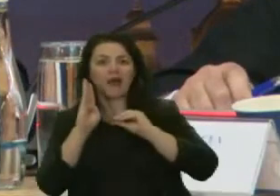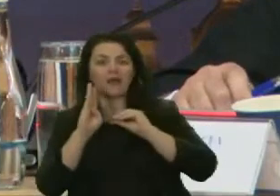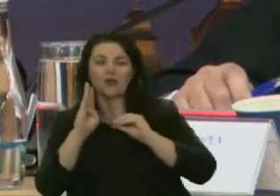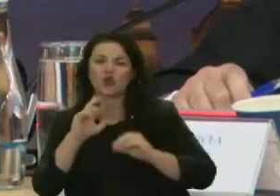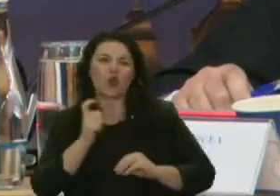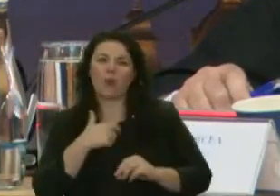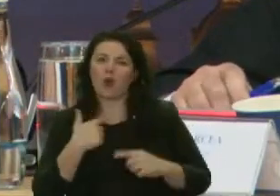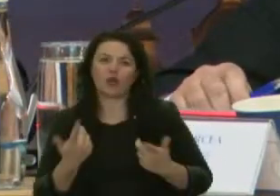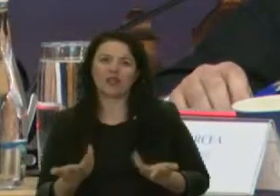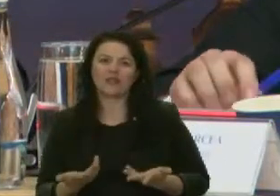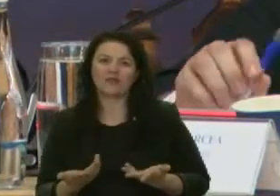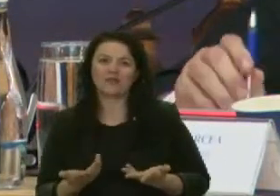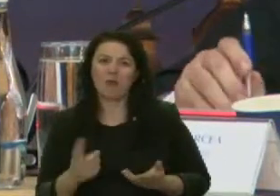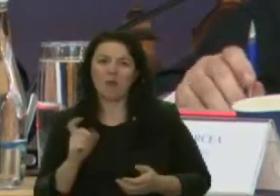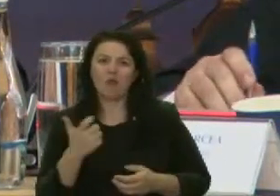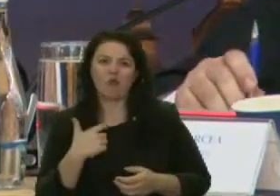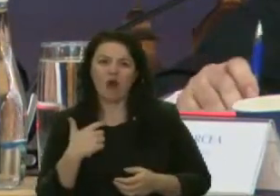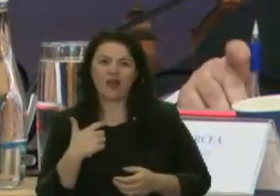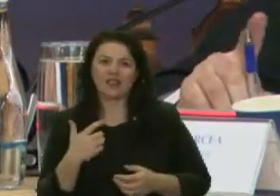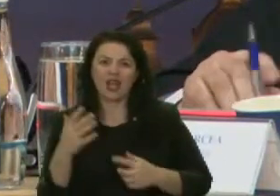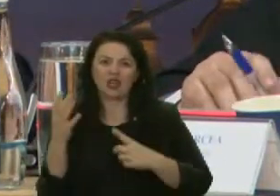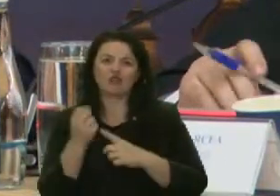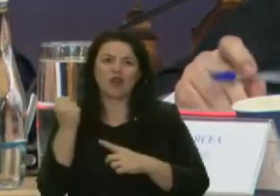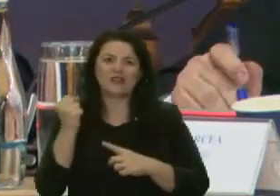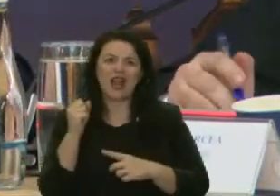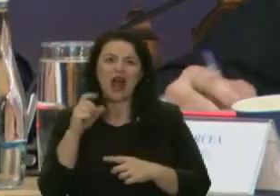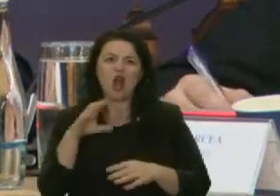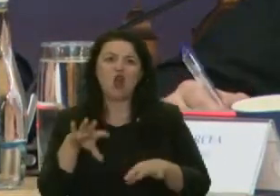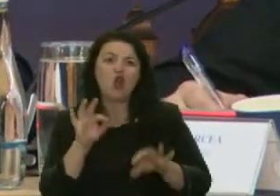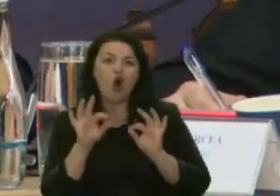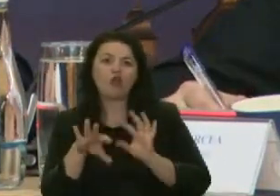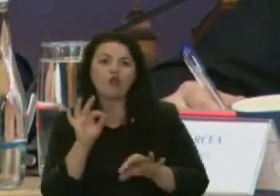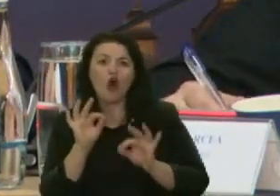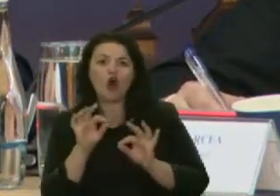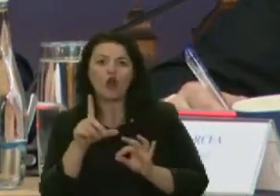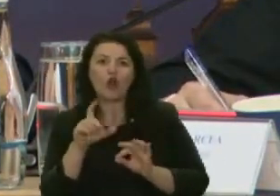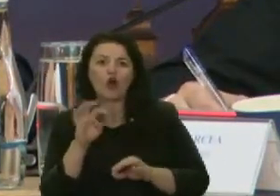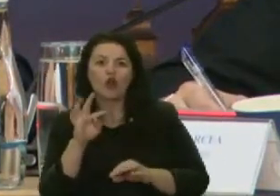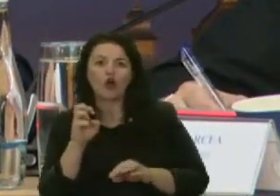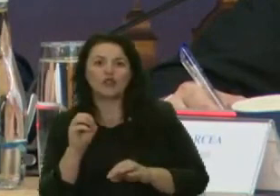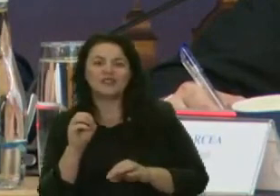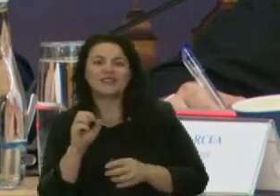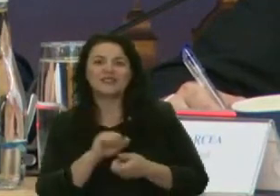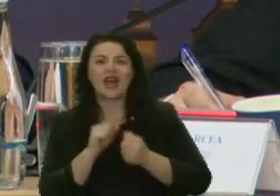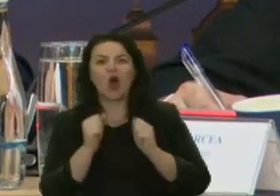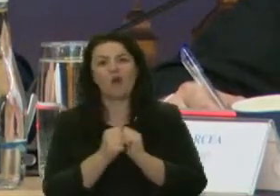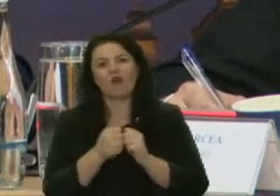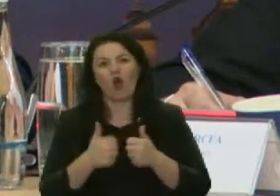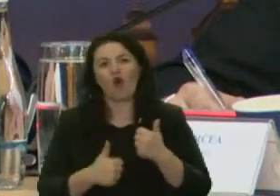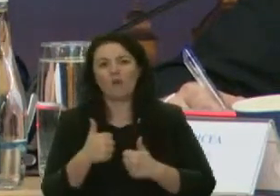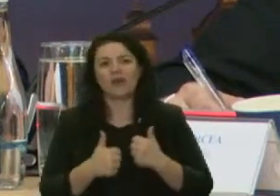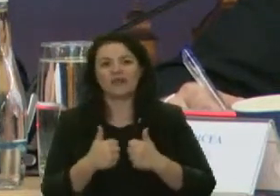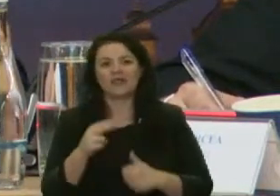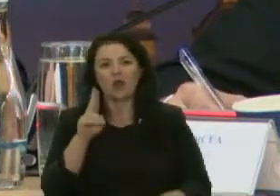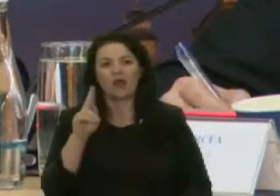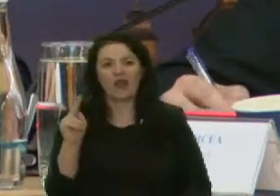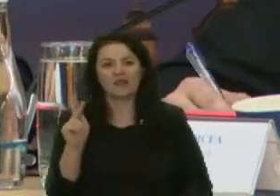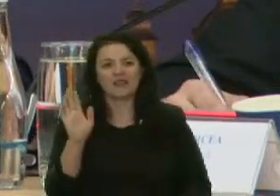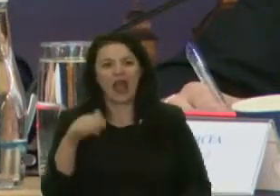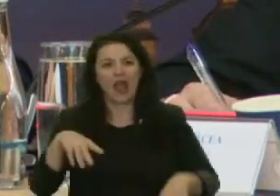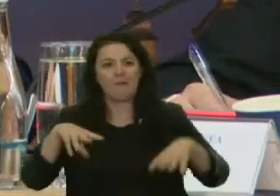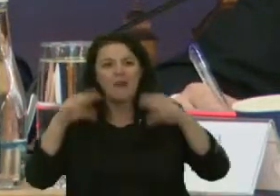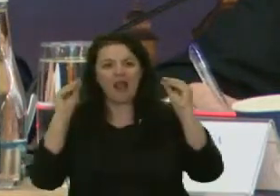timpul vieții poate o șansă la Loto sau la o competiție în Marea Britanie Să aveți un palat